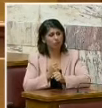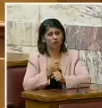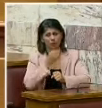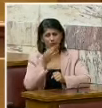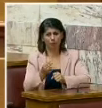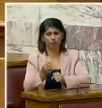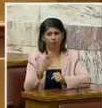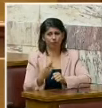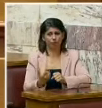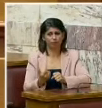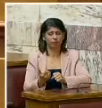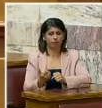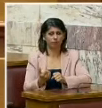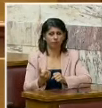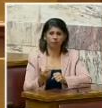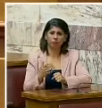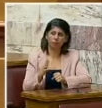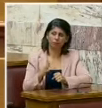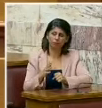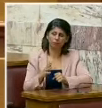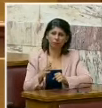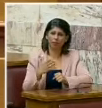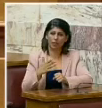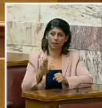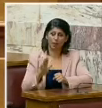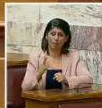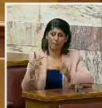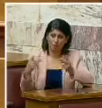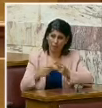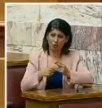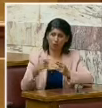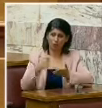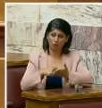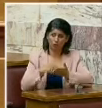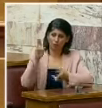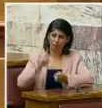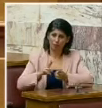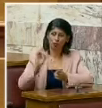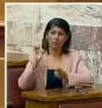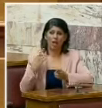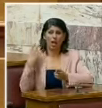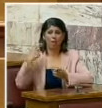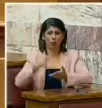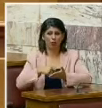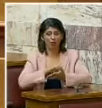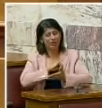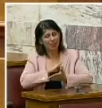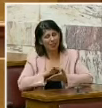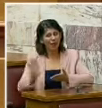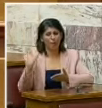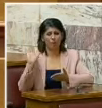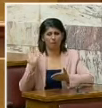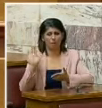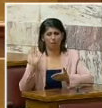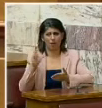έχετε προνομοθετήσει μέτρα για το 19 και το 20. Περικοπές φόρων και μείωση αφορολόγητου. Αυτό δεν συνέβη σε καμία άλλη χώρα. Αυτό συνιστά στην